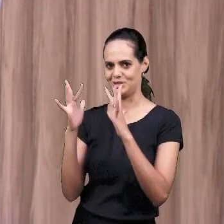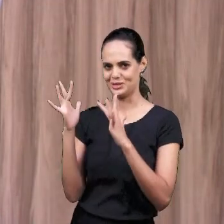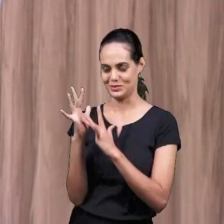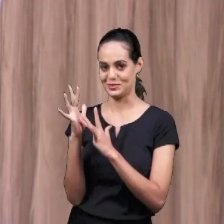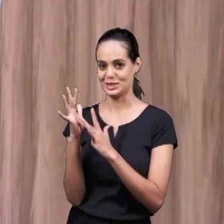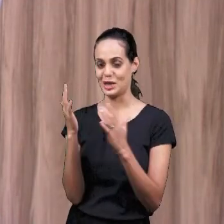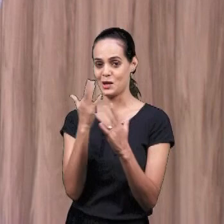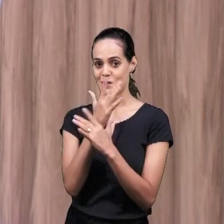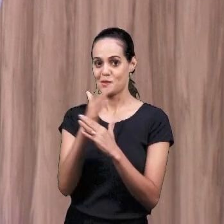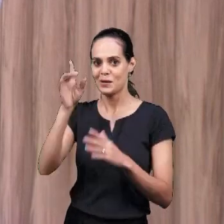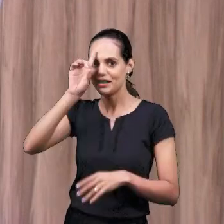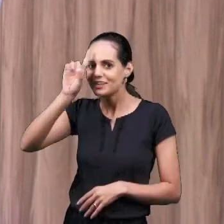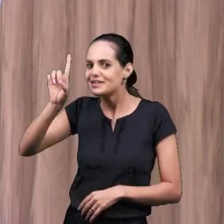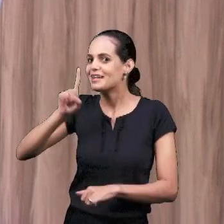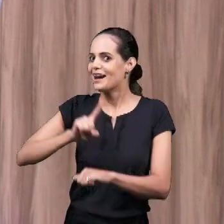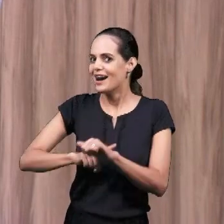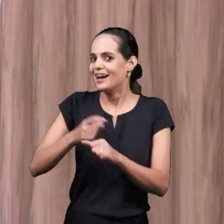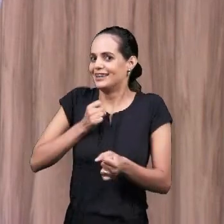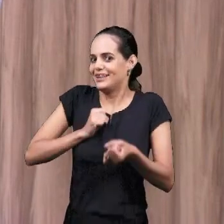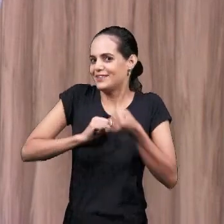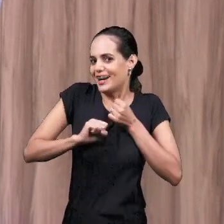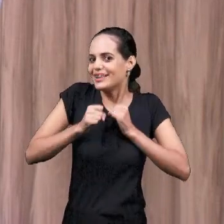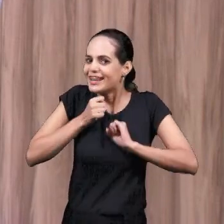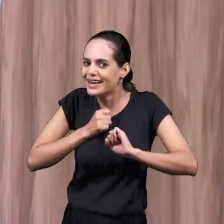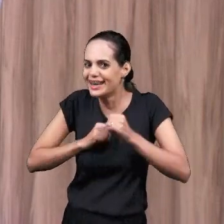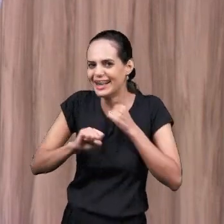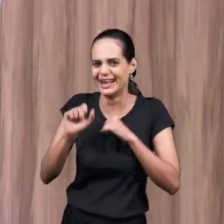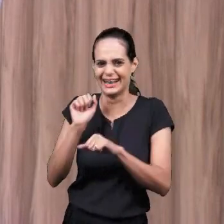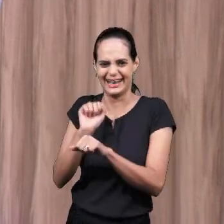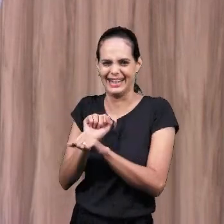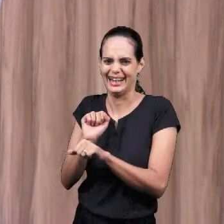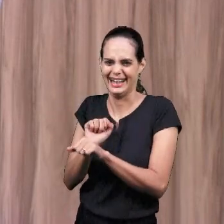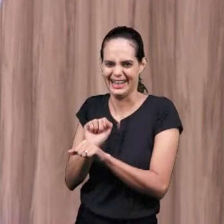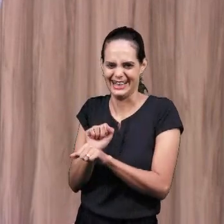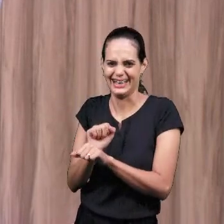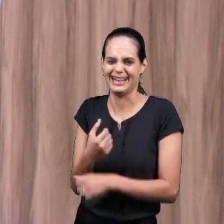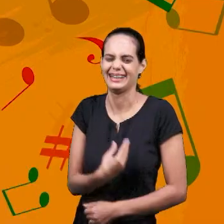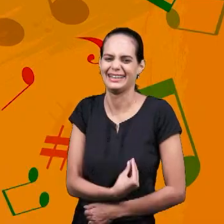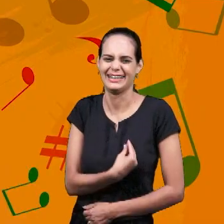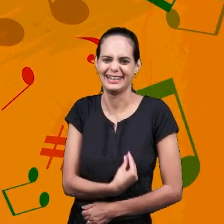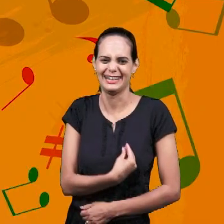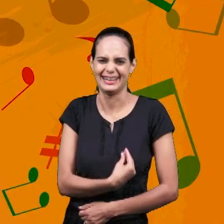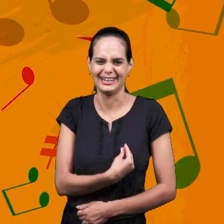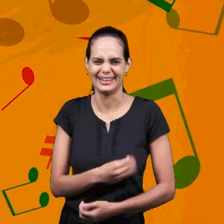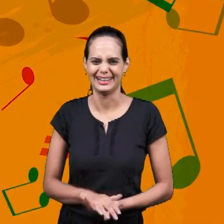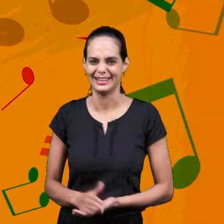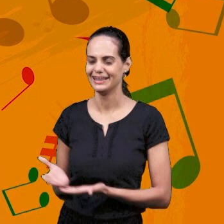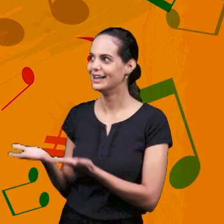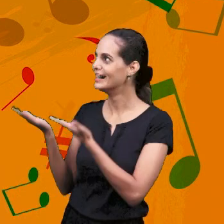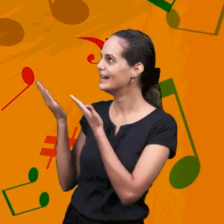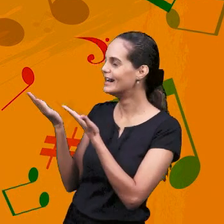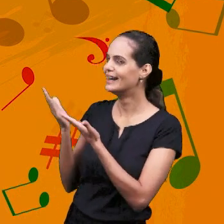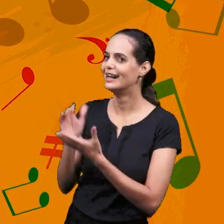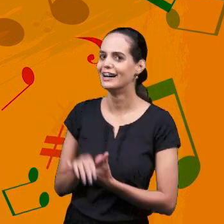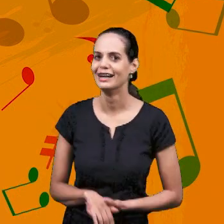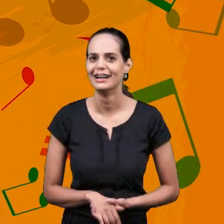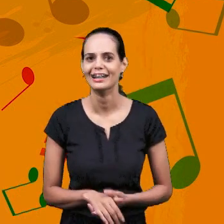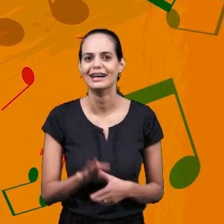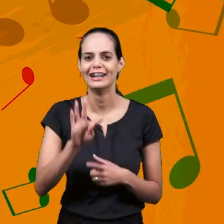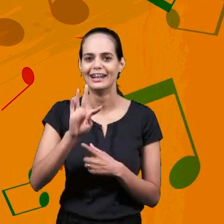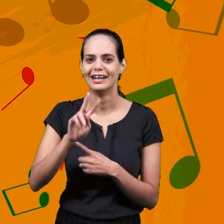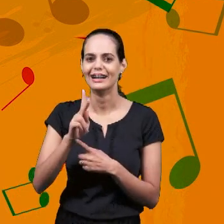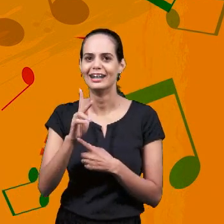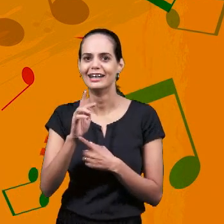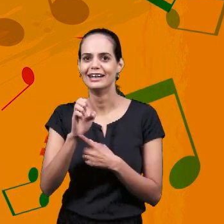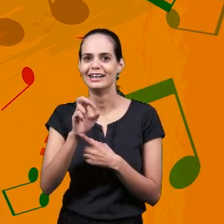Dieu. Maintenant, nous allons passer au moment si attendu, les participations. Thierry Bandeira tem